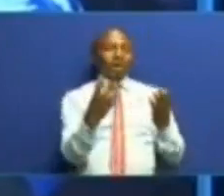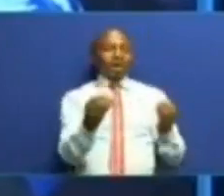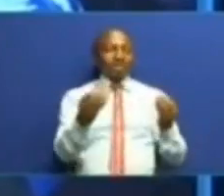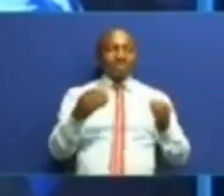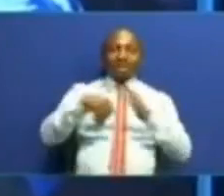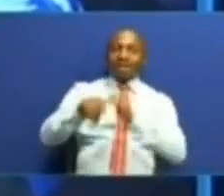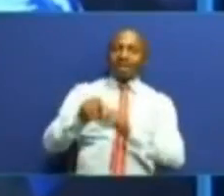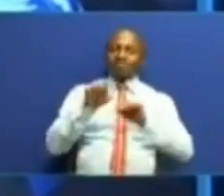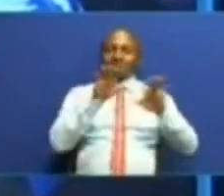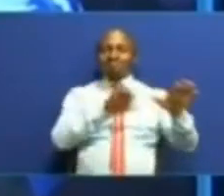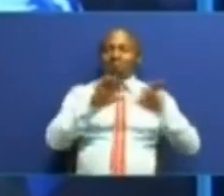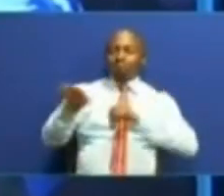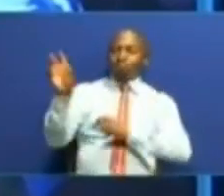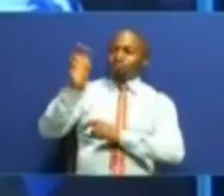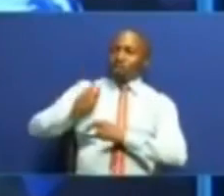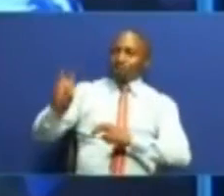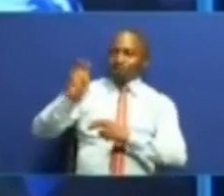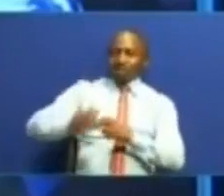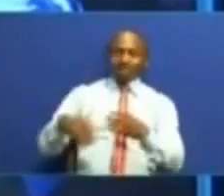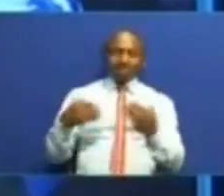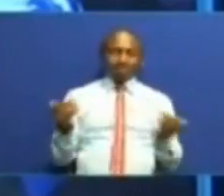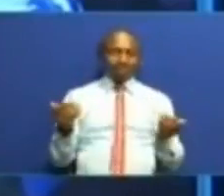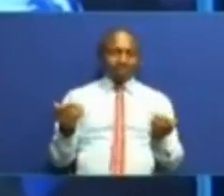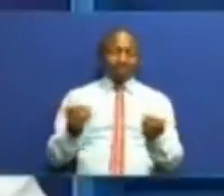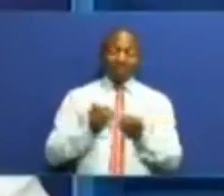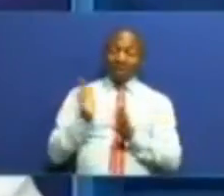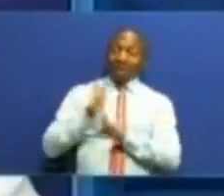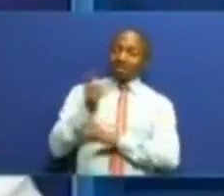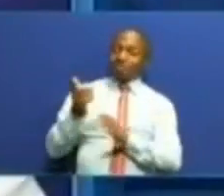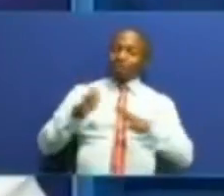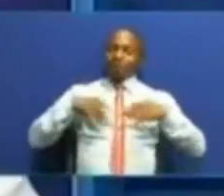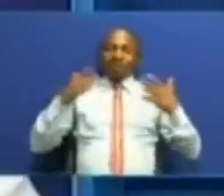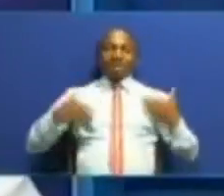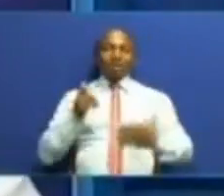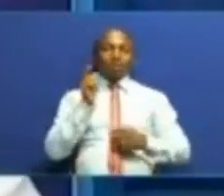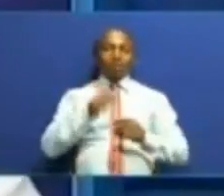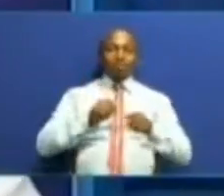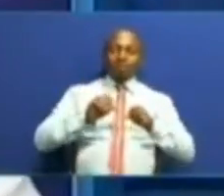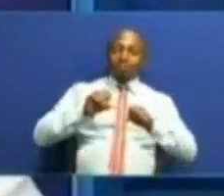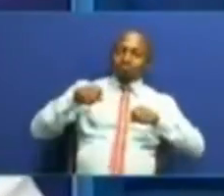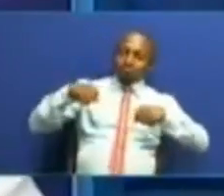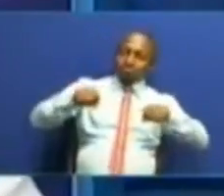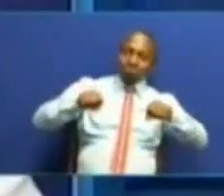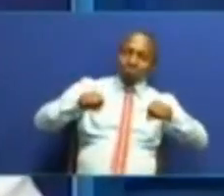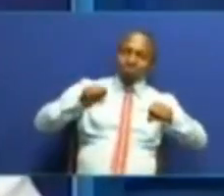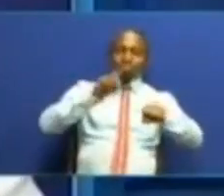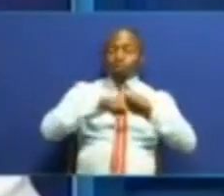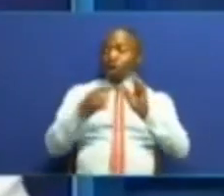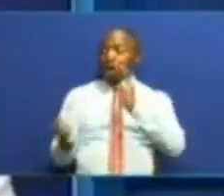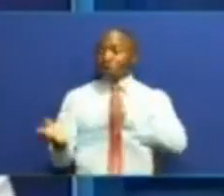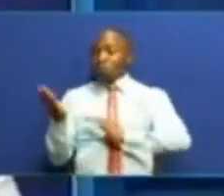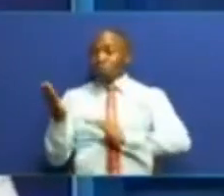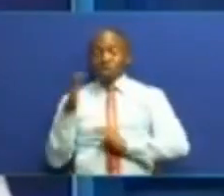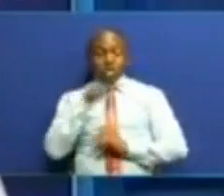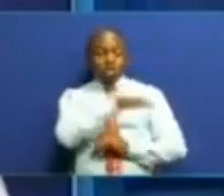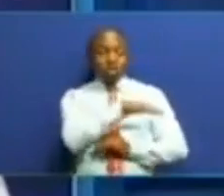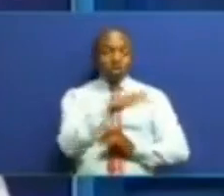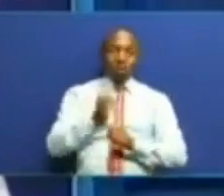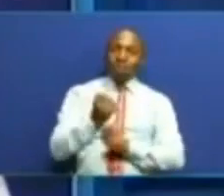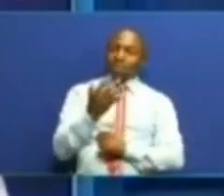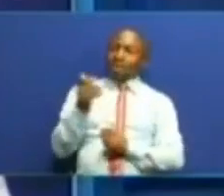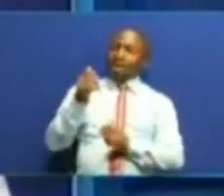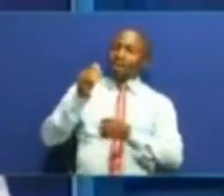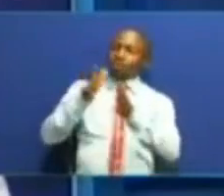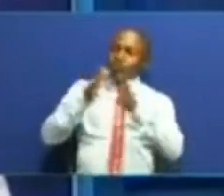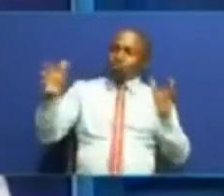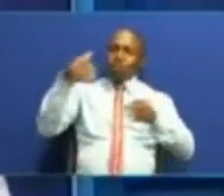katika pilika pilika za utafutaji. Leo imekuwa faraja kwa waendesha boda boda, hususan ni muda wa asubuhi na jioni, kupata idadi kubwa ya